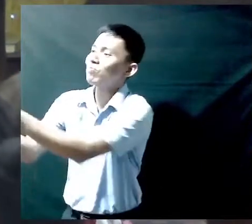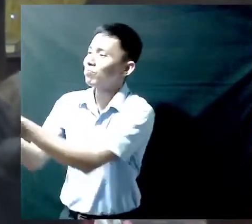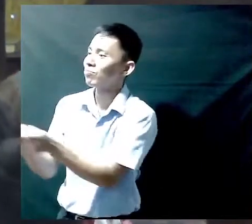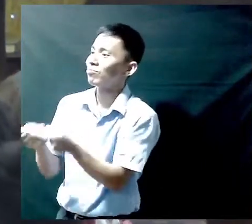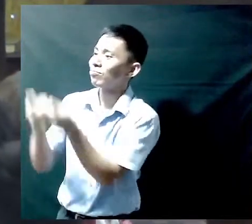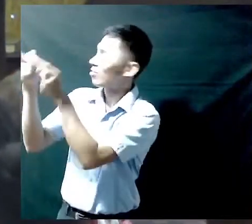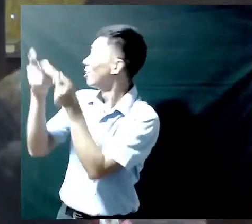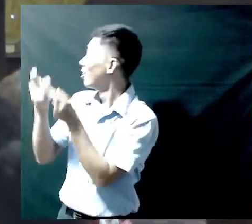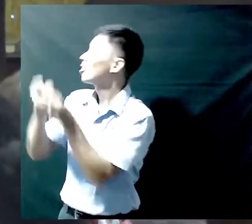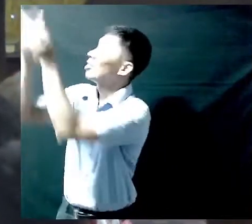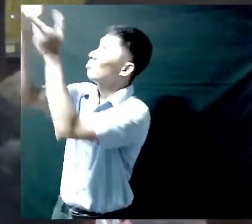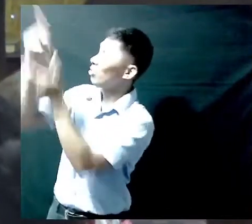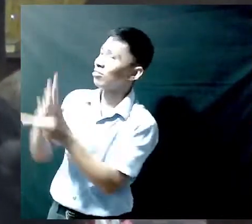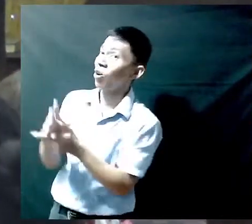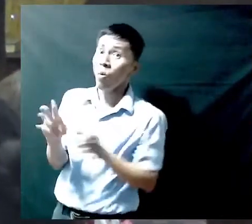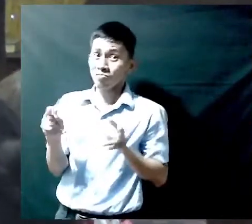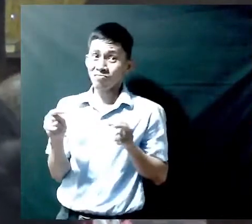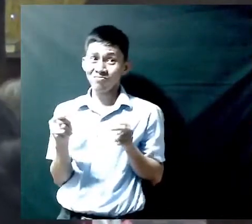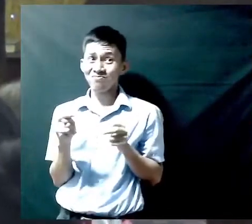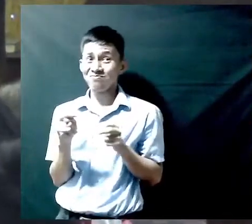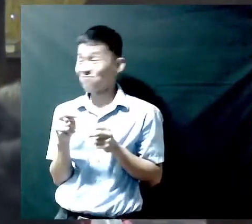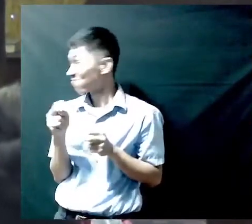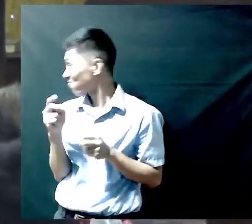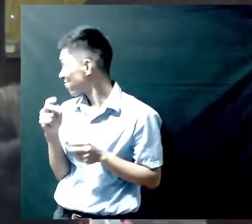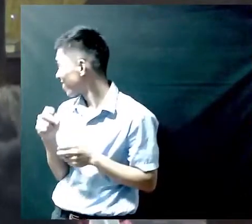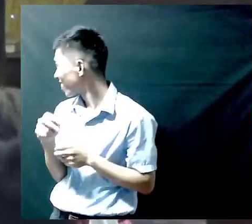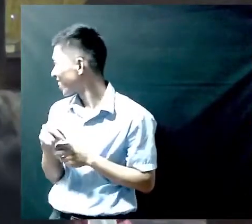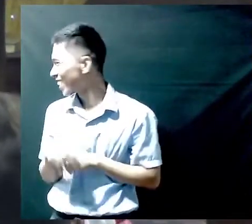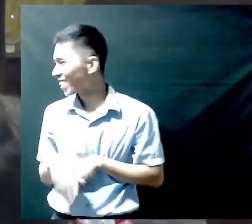Pinamimigay ko na to Lord sa iyo na. Sakit na ng ulo ko rito